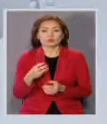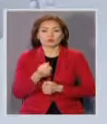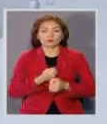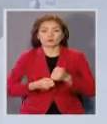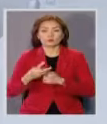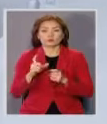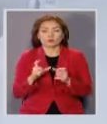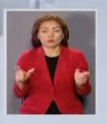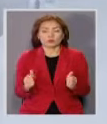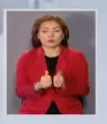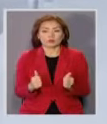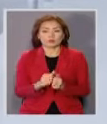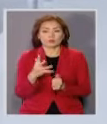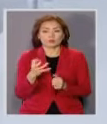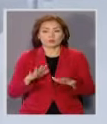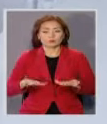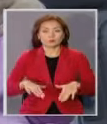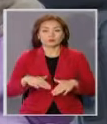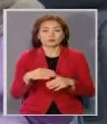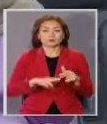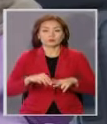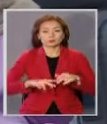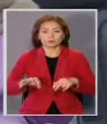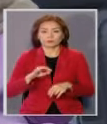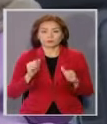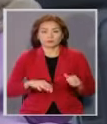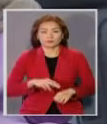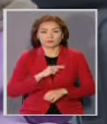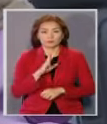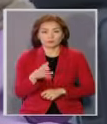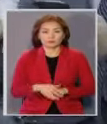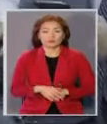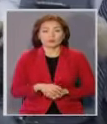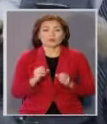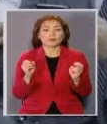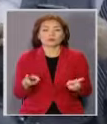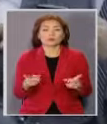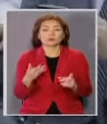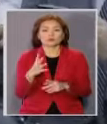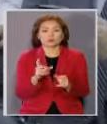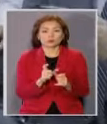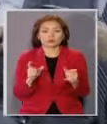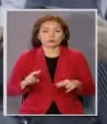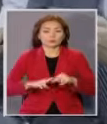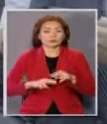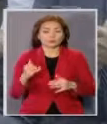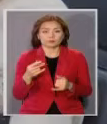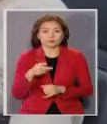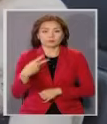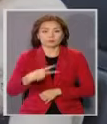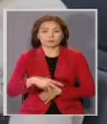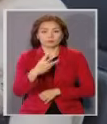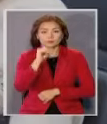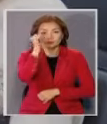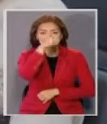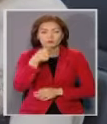ауысымды 3 мектептің жанынан 500 орындық жапсаржай салу туралы шешім қабылданды. Ал апатты деп танылған 4 мектептің құрылысы